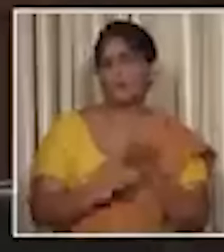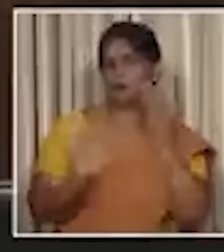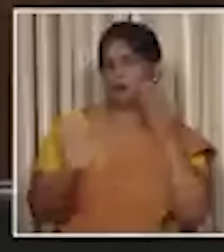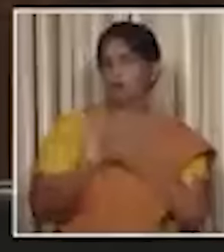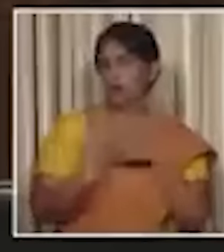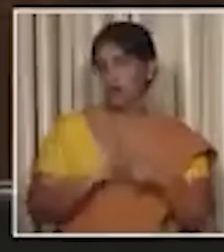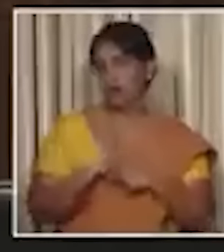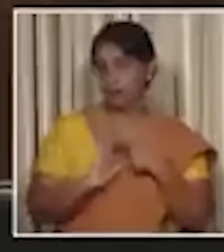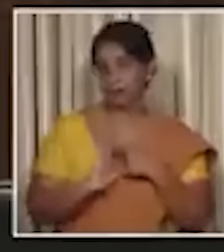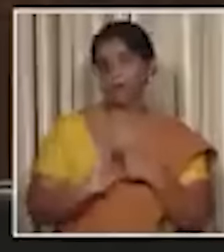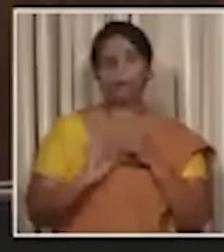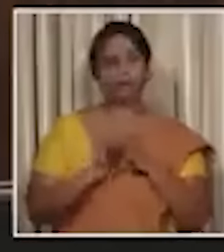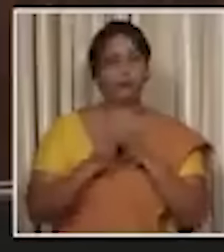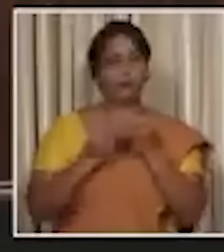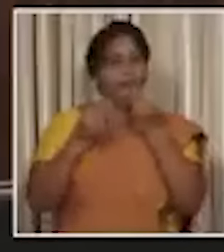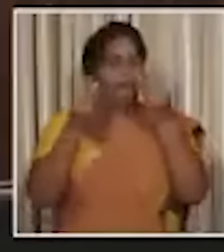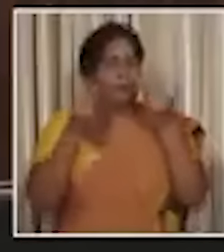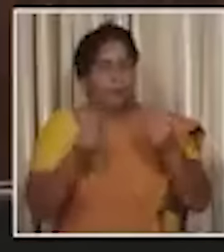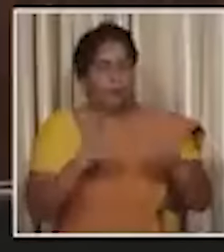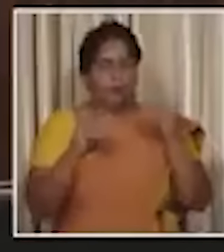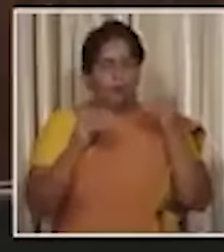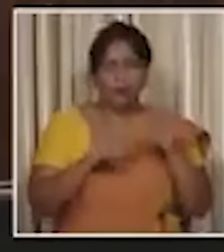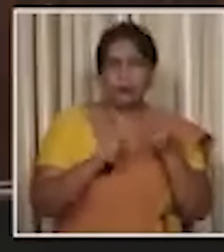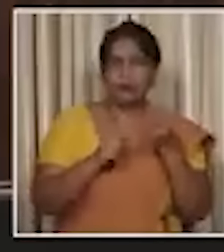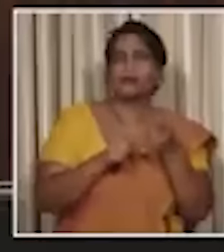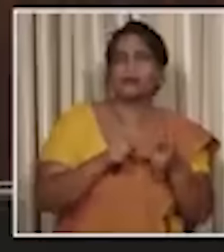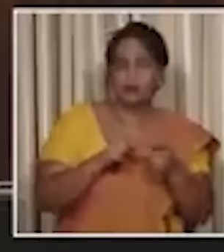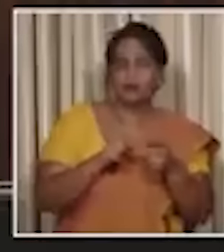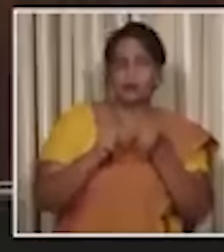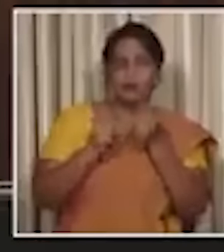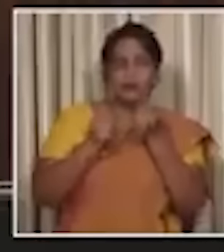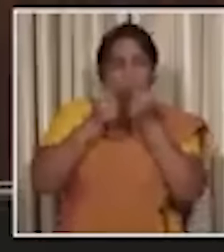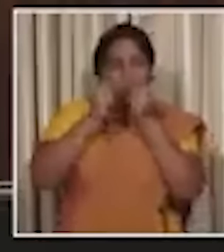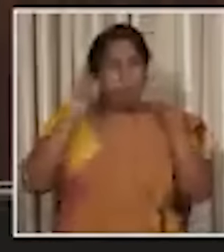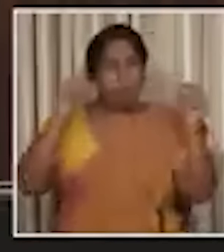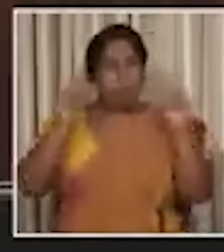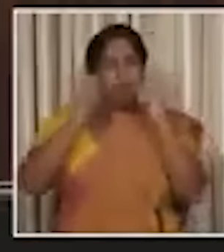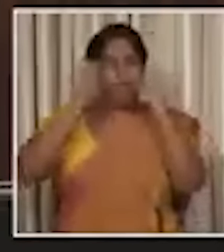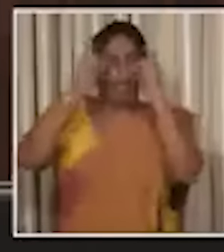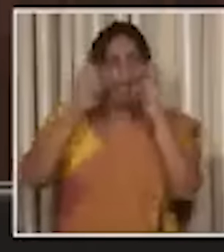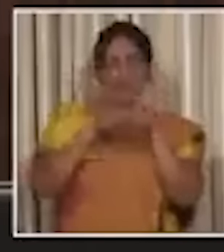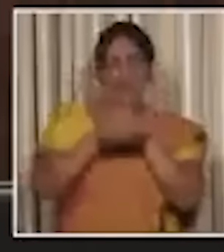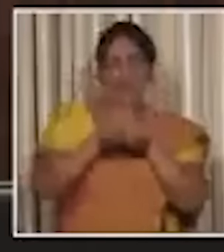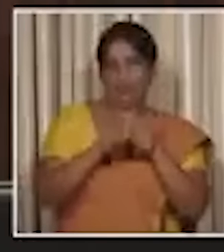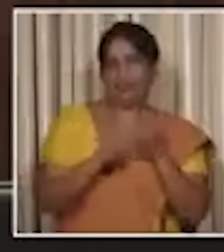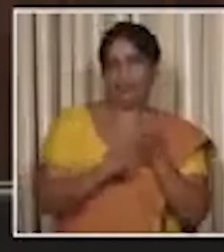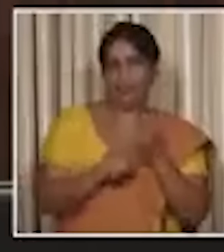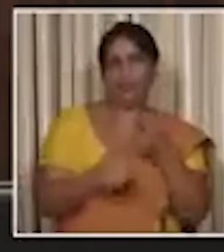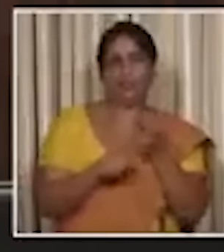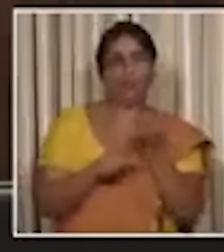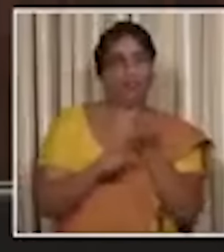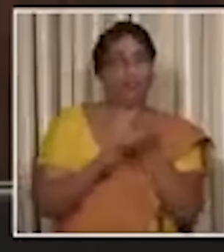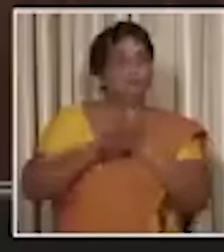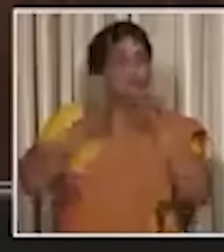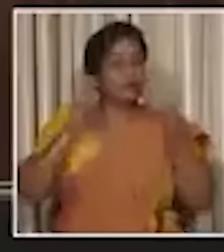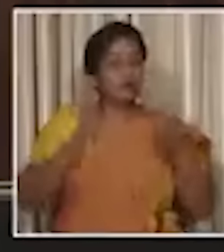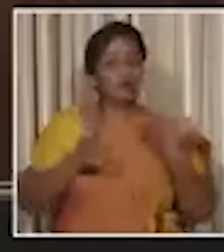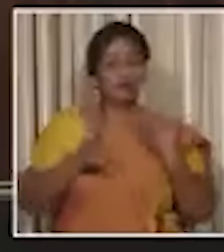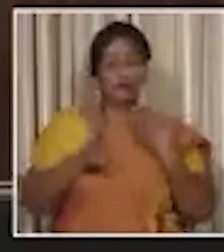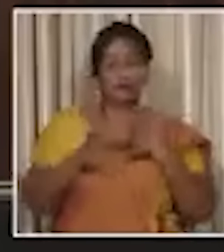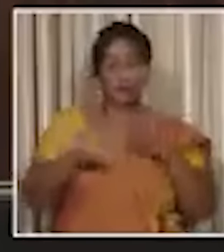விடயமாக இருக்கின்றது. ஒரு சிலரின் கைகளுக்கு மாத்திரம் சென்று சேர்வது பல நெருக்கடிகளை தோற்றுவிக்கின்றதான தோற்றுவாயாக இருக்கின்றது எங்களுக்கு தெரியும். ஆகவே